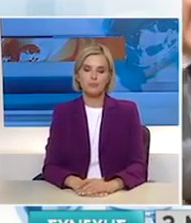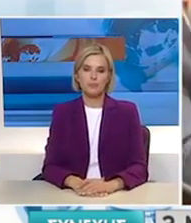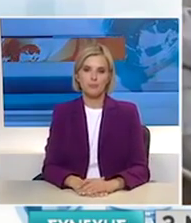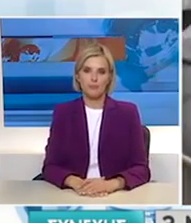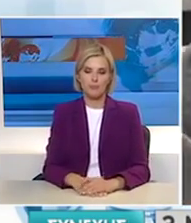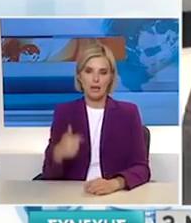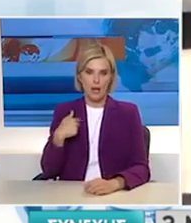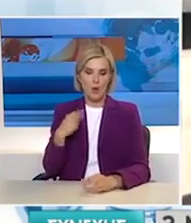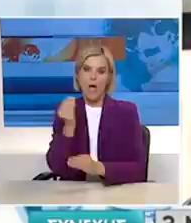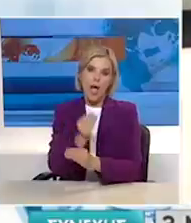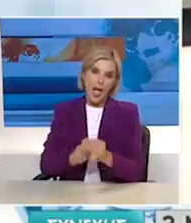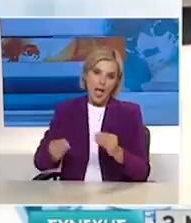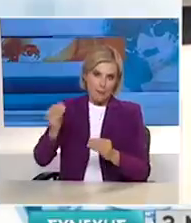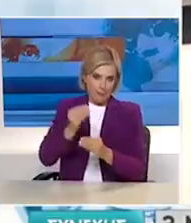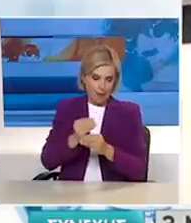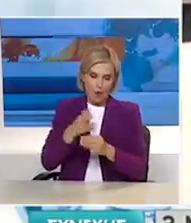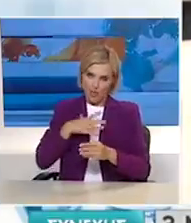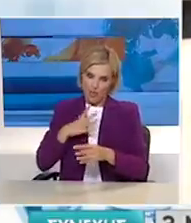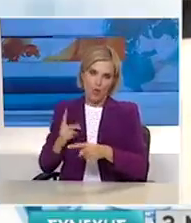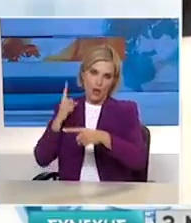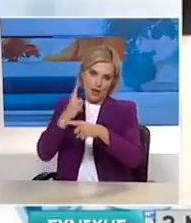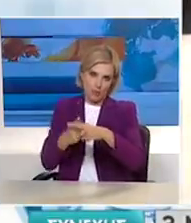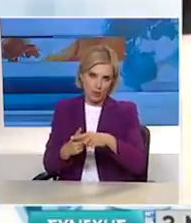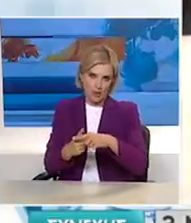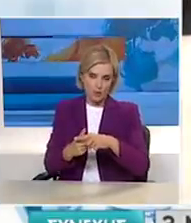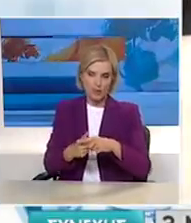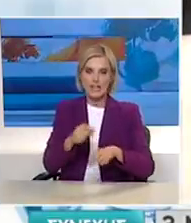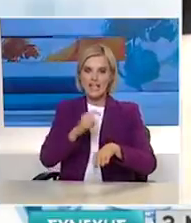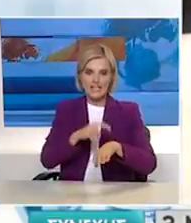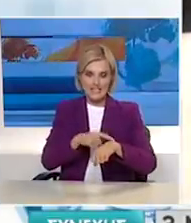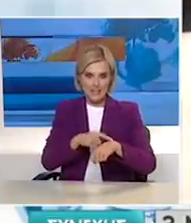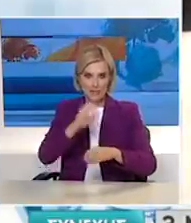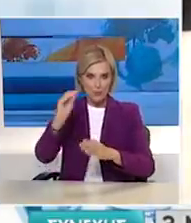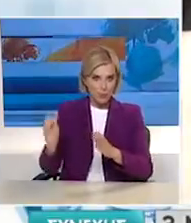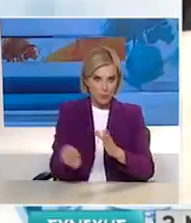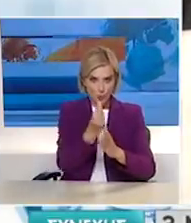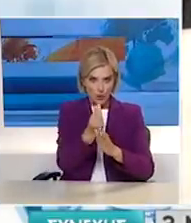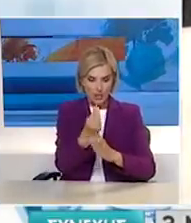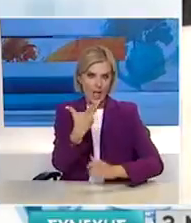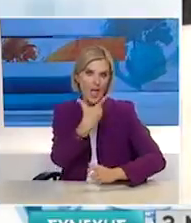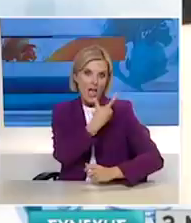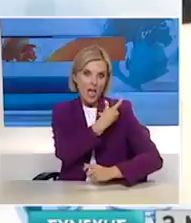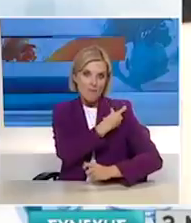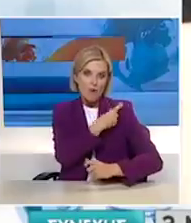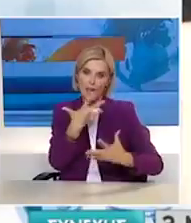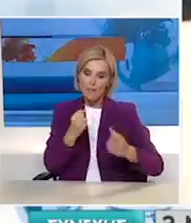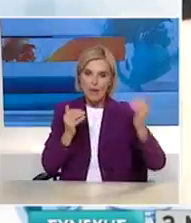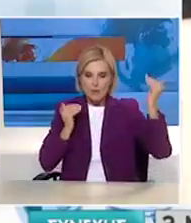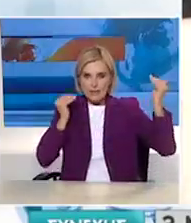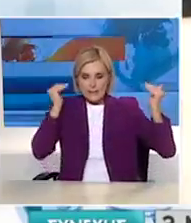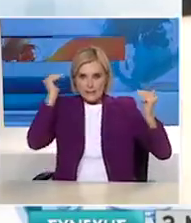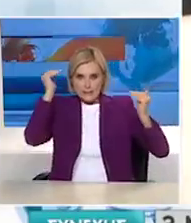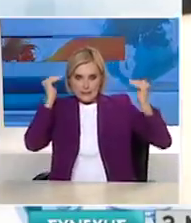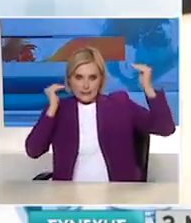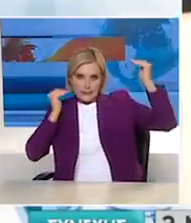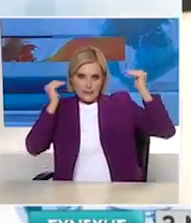πολλά εάν που είπε ο καθηγητής, η παραγωγή ενός εμβολίου έχει πάρα πολλές αβεβαιότητες